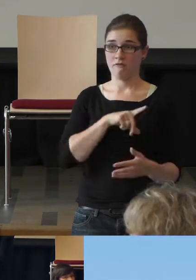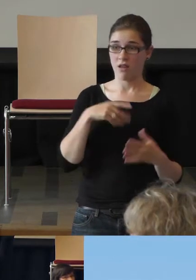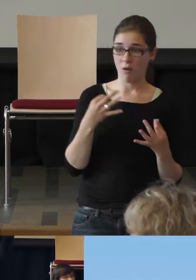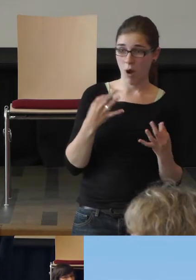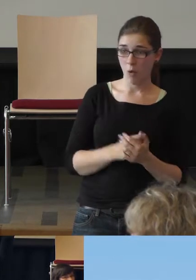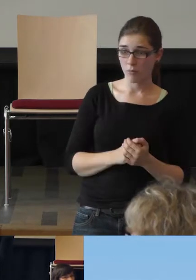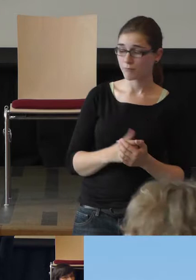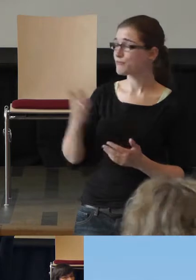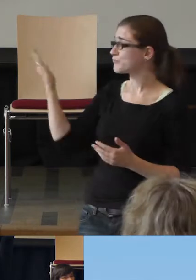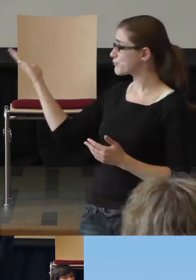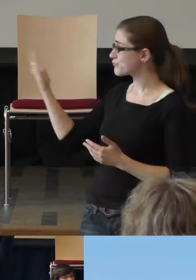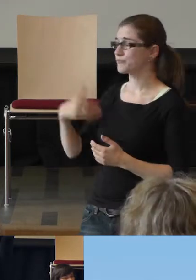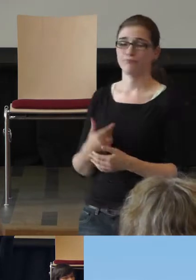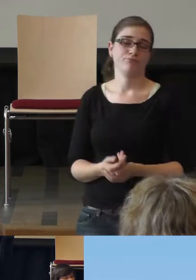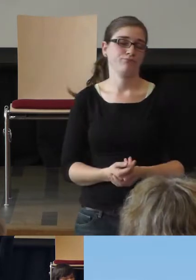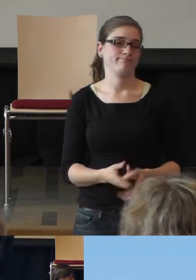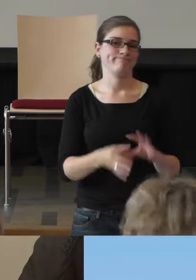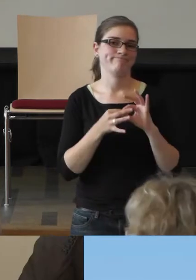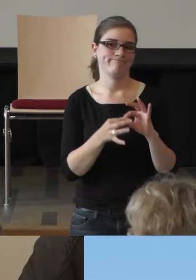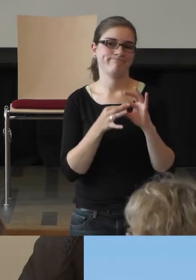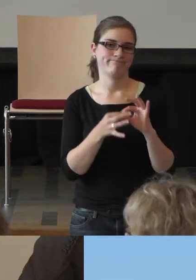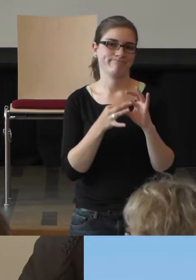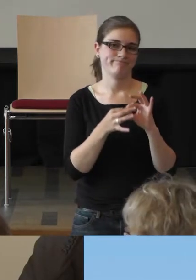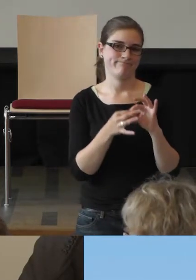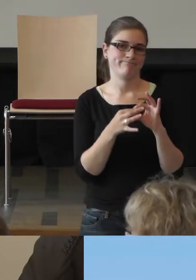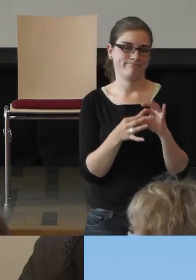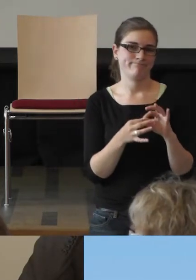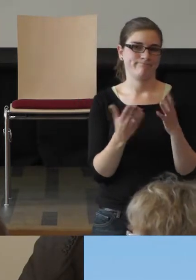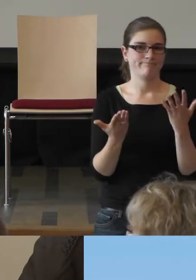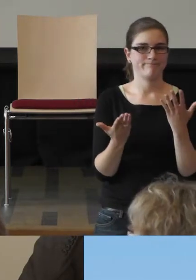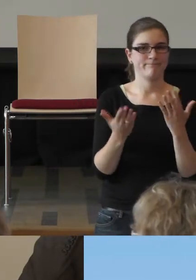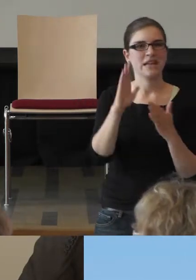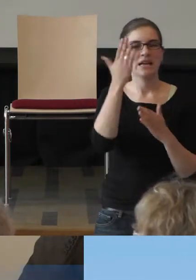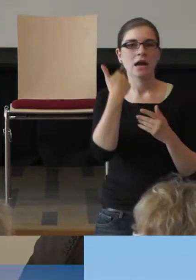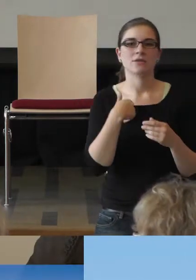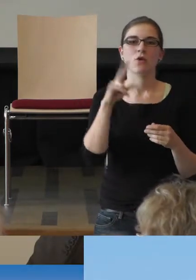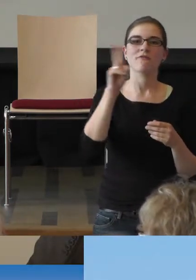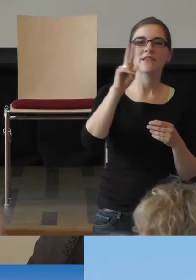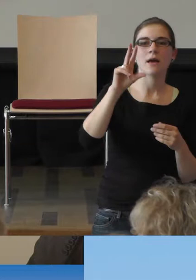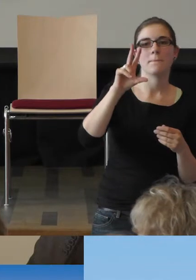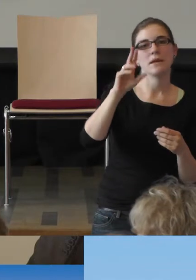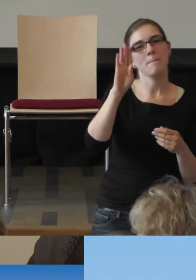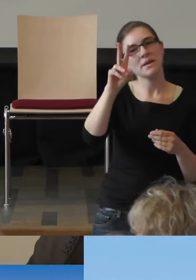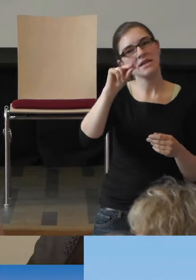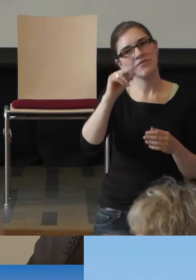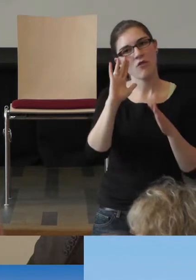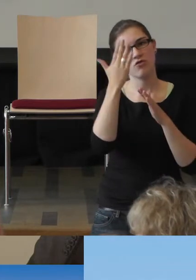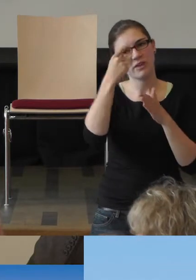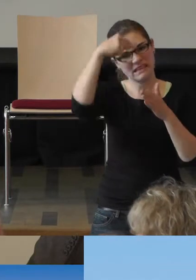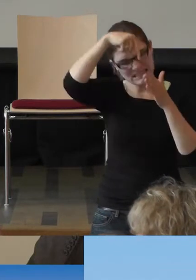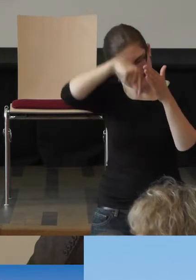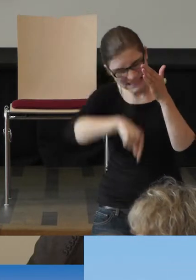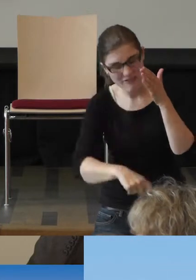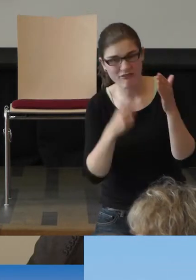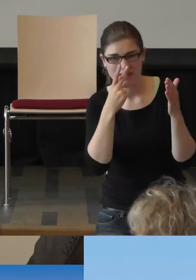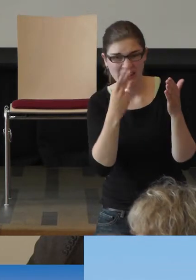Also das hängt natürlich von der Tiefe des Spiegels ab, ob der zum Beispiel unter 100 Mikrogramm runtergegangen ist, aber